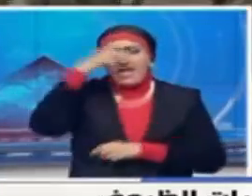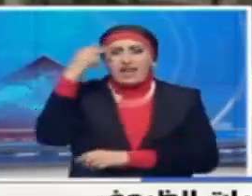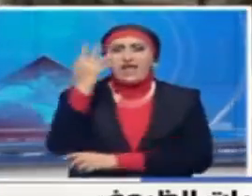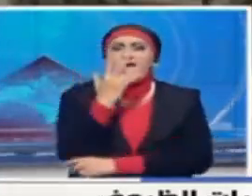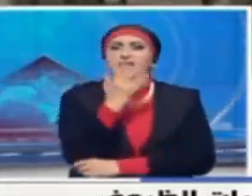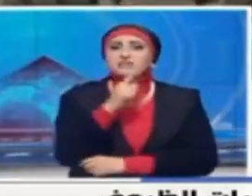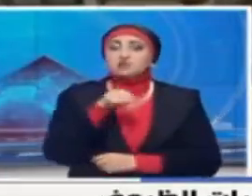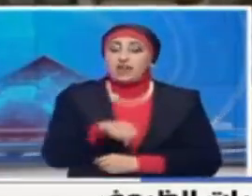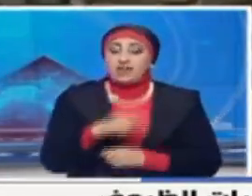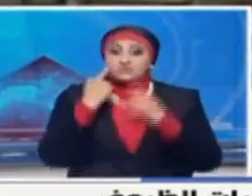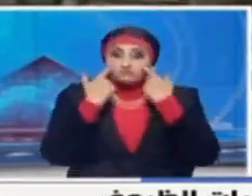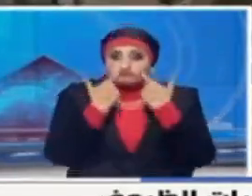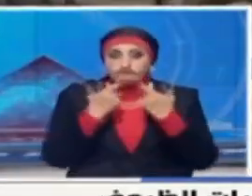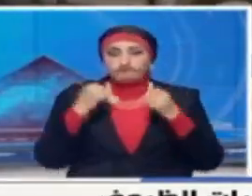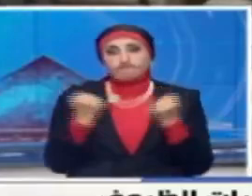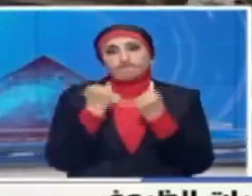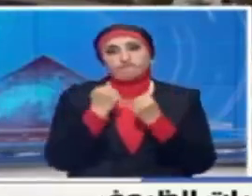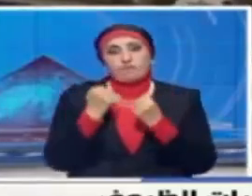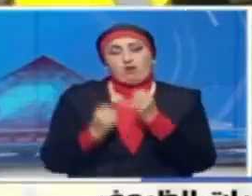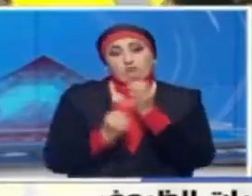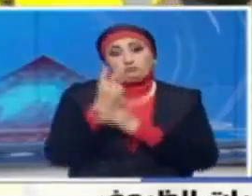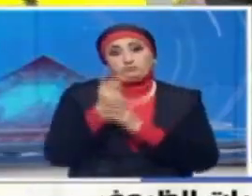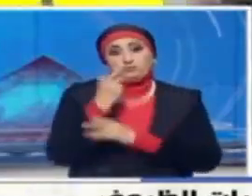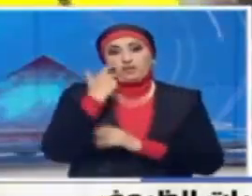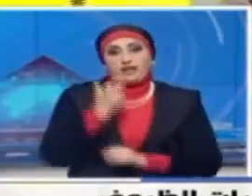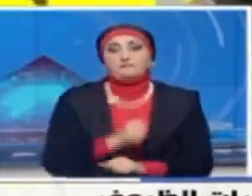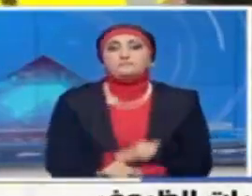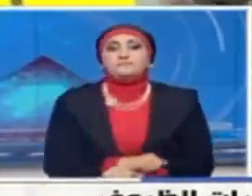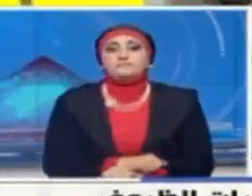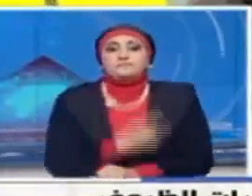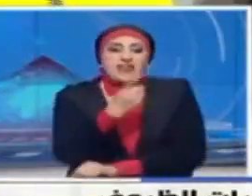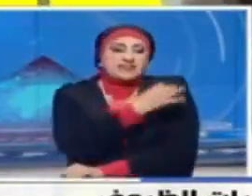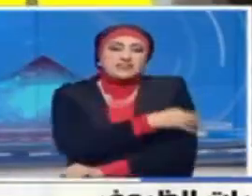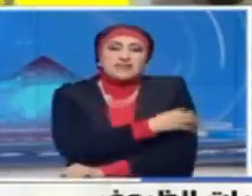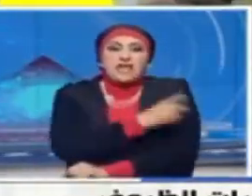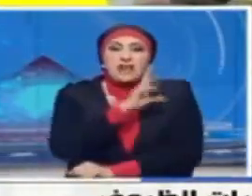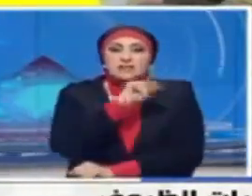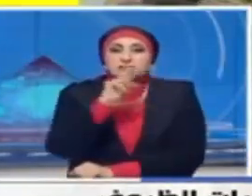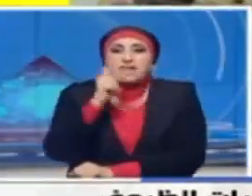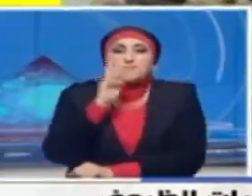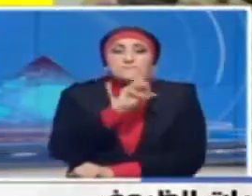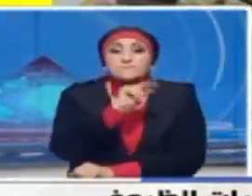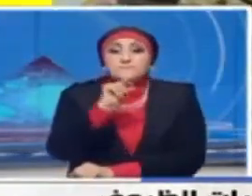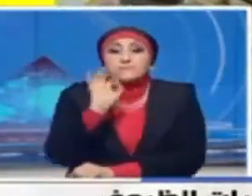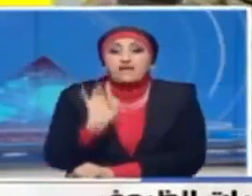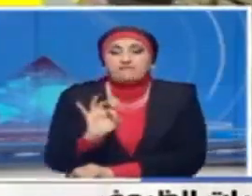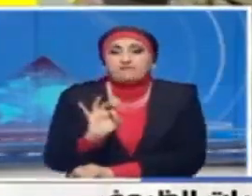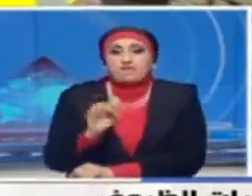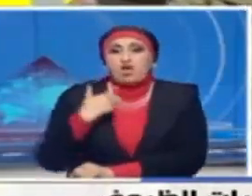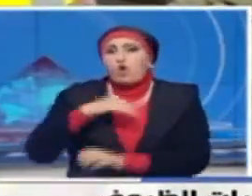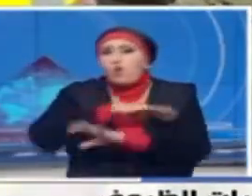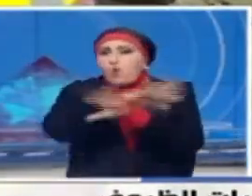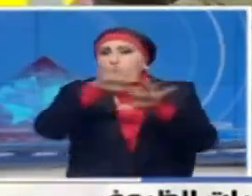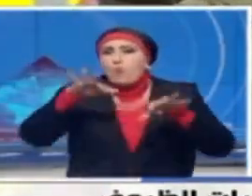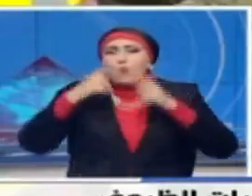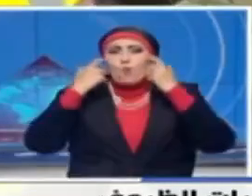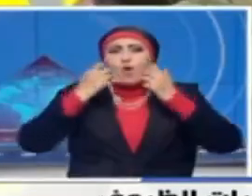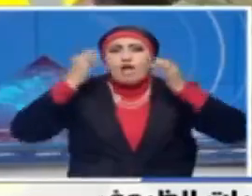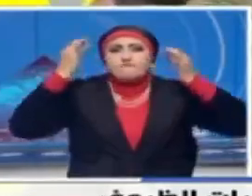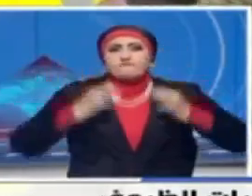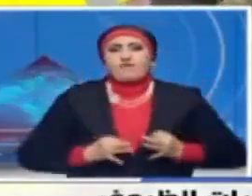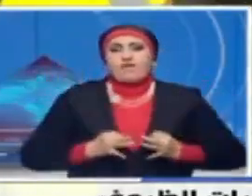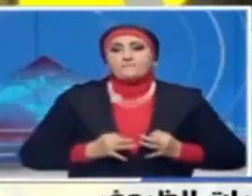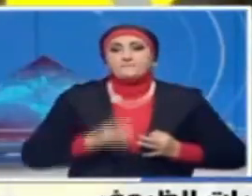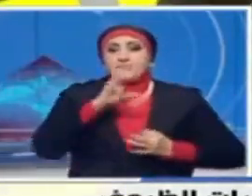ليكون جاهزا لمواجهة أي طارئ. نعمل تجارب رئيسية لصالح العناصر كلها